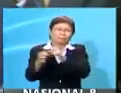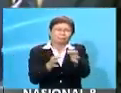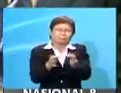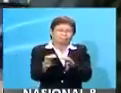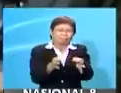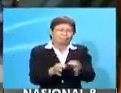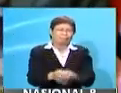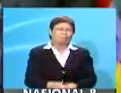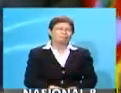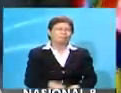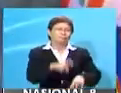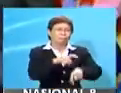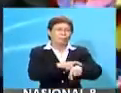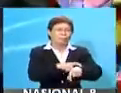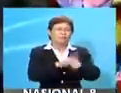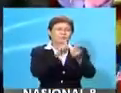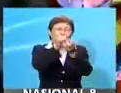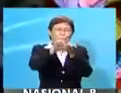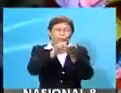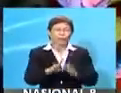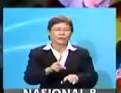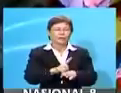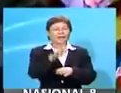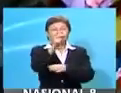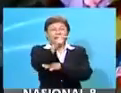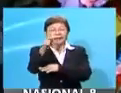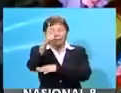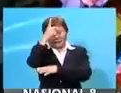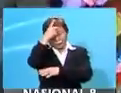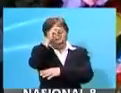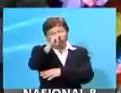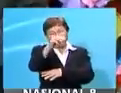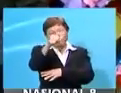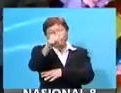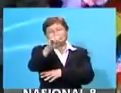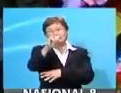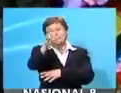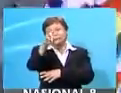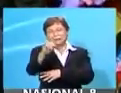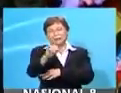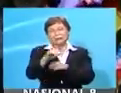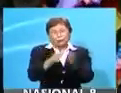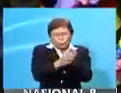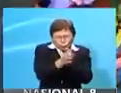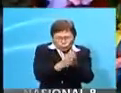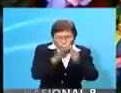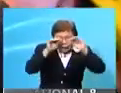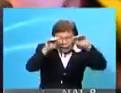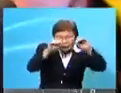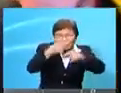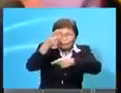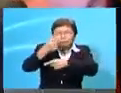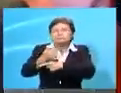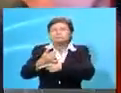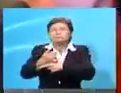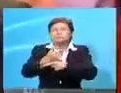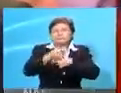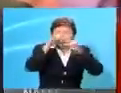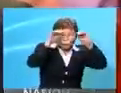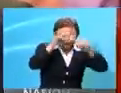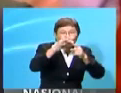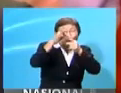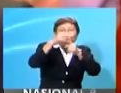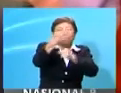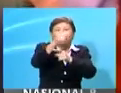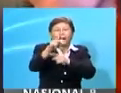masing-masing ketika ditemui media di Kota Kinabalu Datuk Masidi juga berharap usaha mendidik dan membetulkan maklumat khususnya berkaitan hak